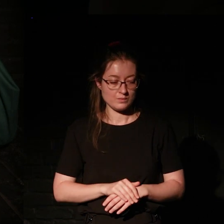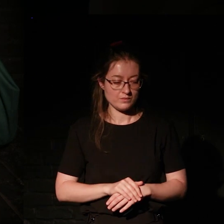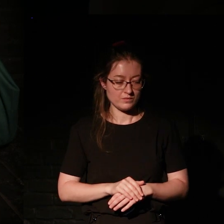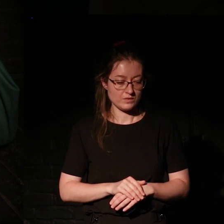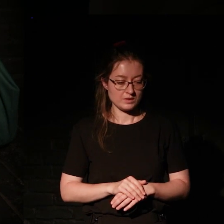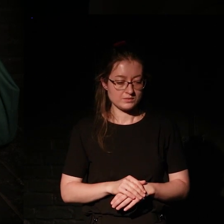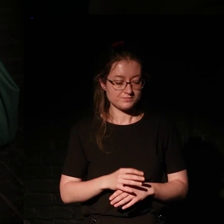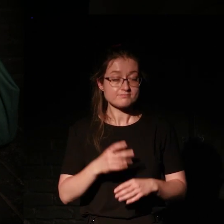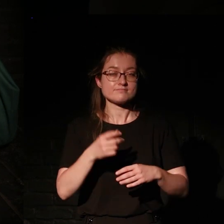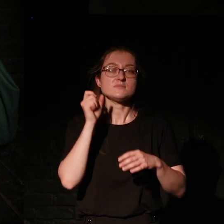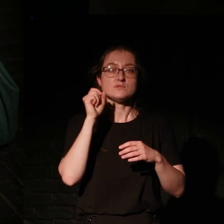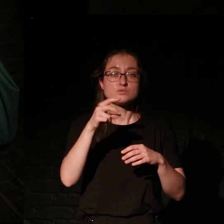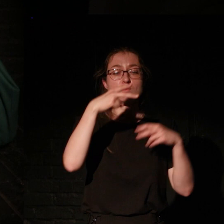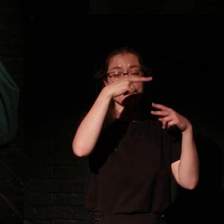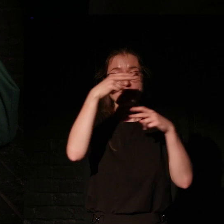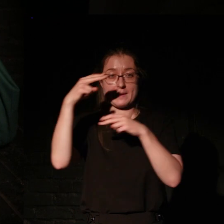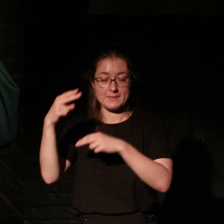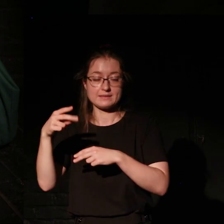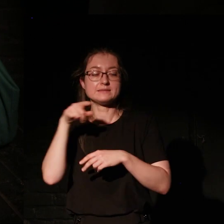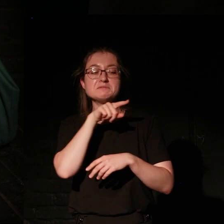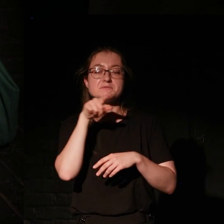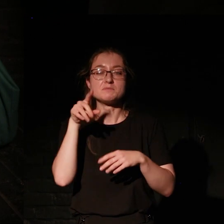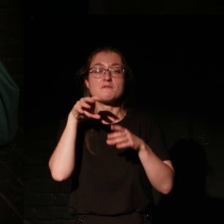że to Chrystus.